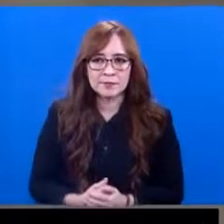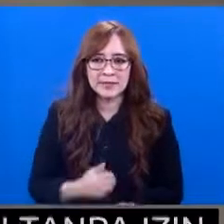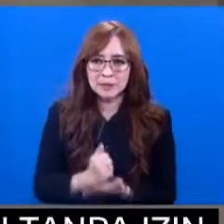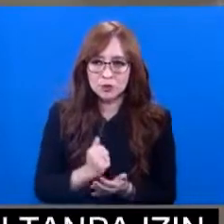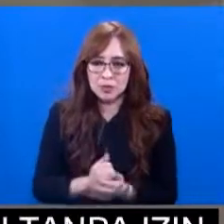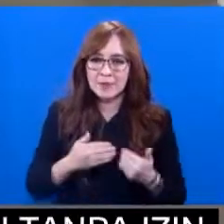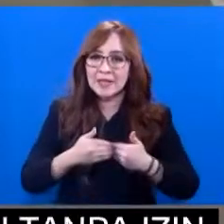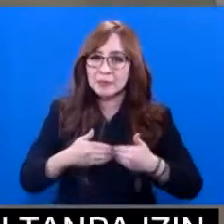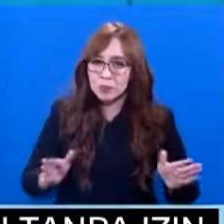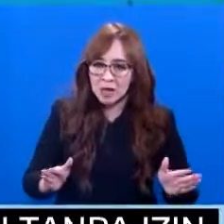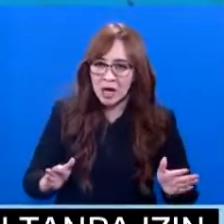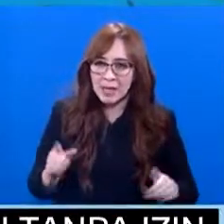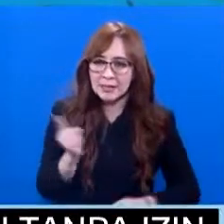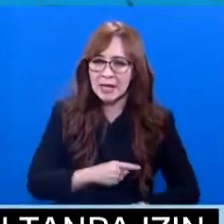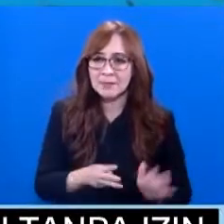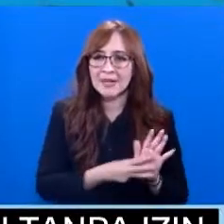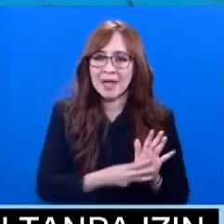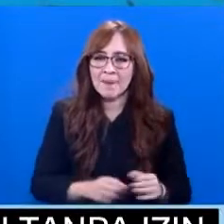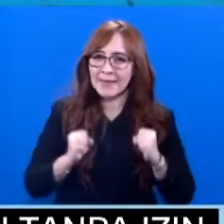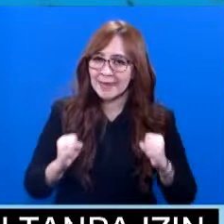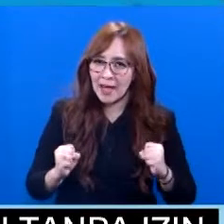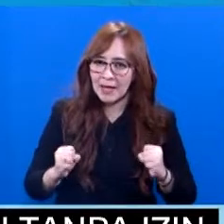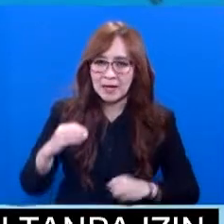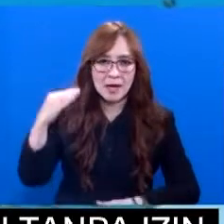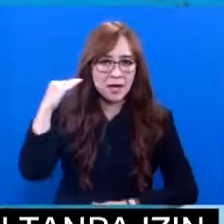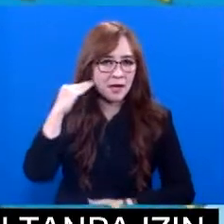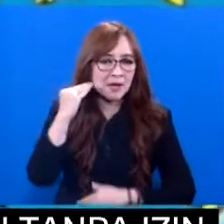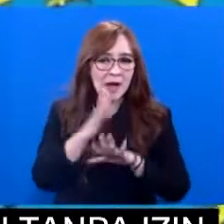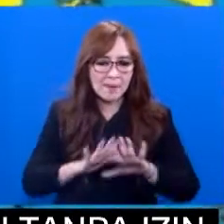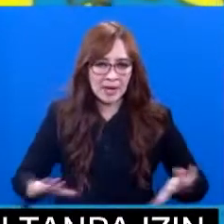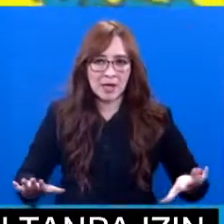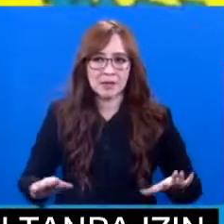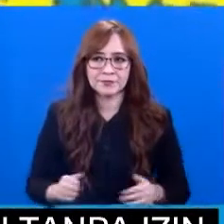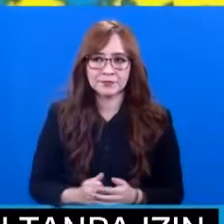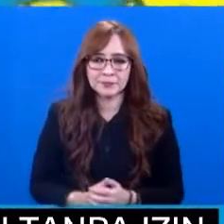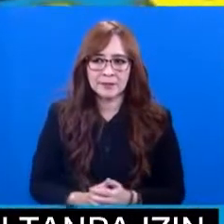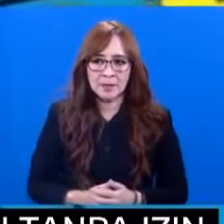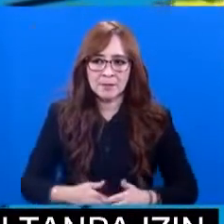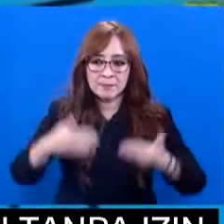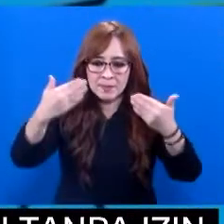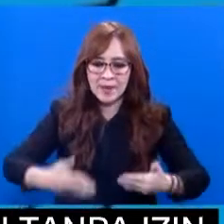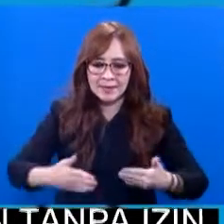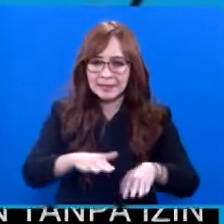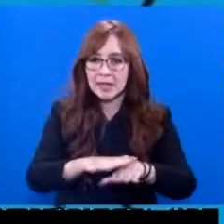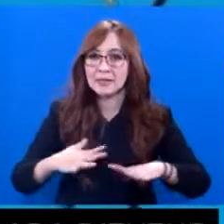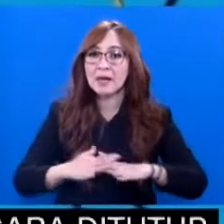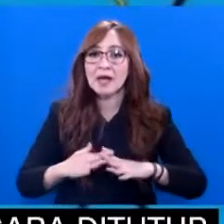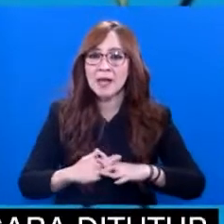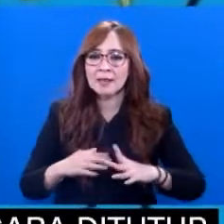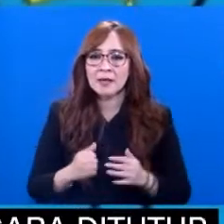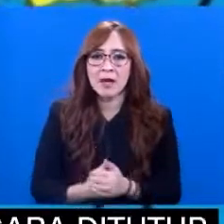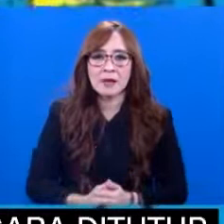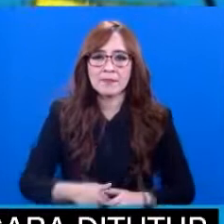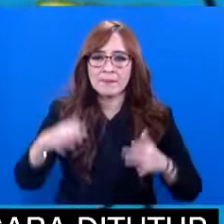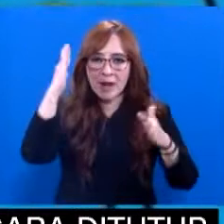dari sisi pertahanan. Secara geografis, Pulau Kalimantan memiliki perbatasan darat sepanjang 2.000 km dengan Malaysia.